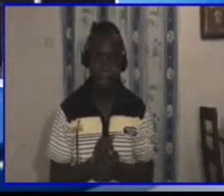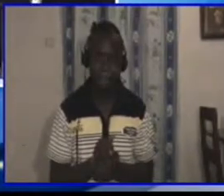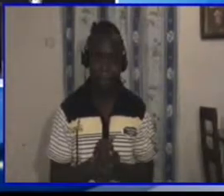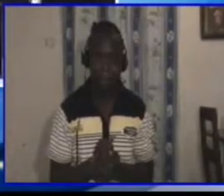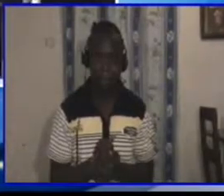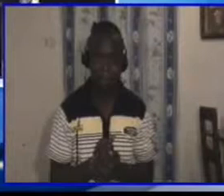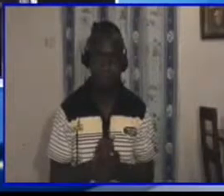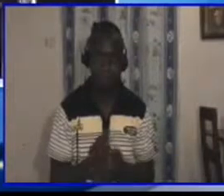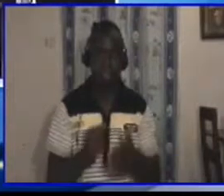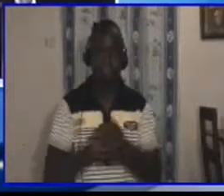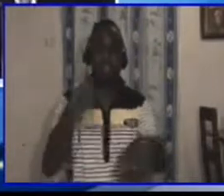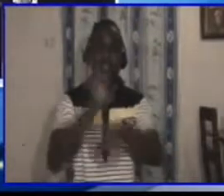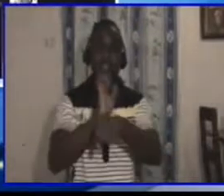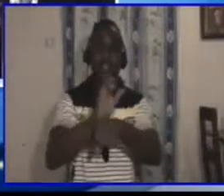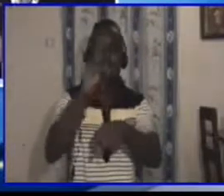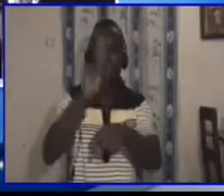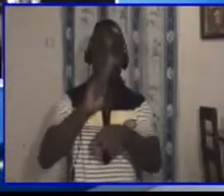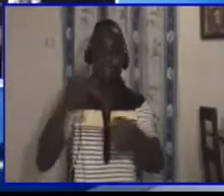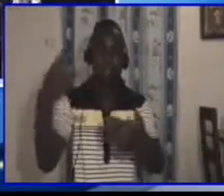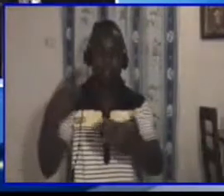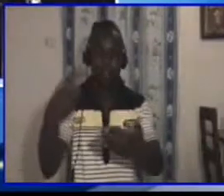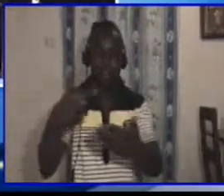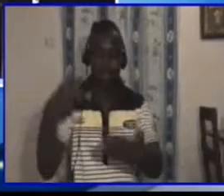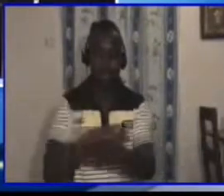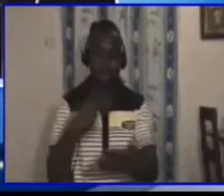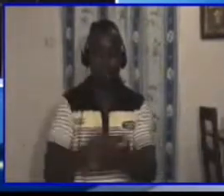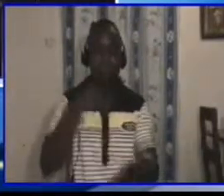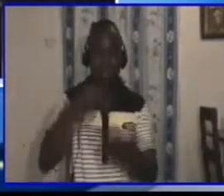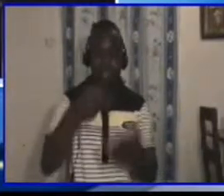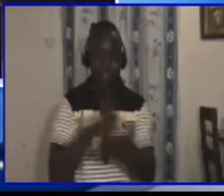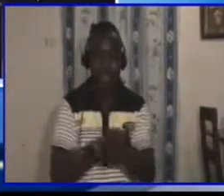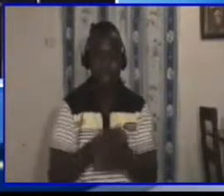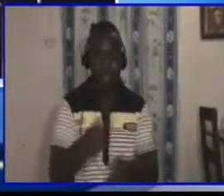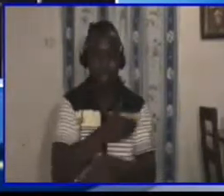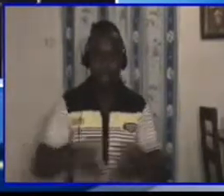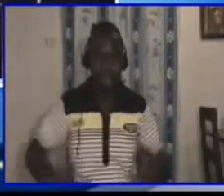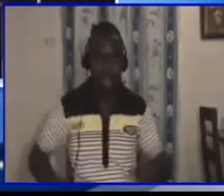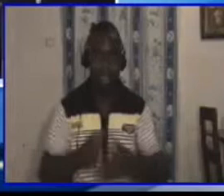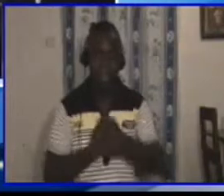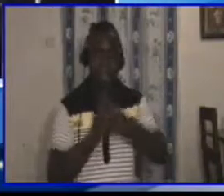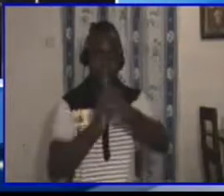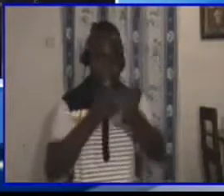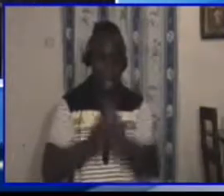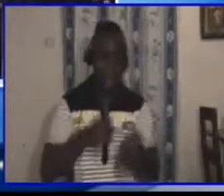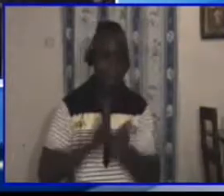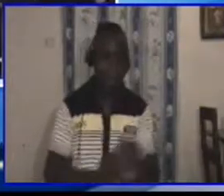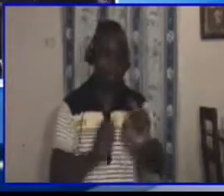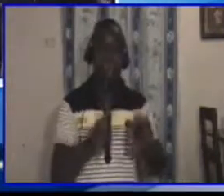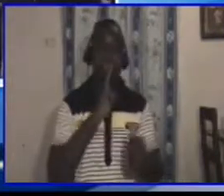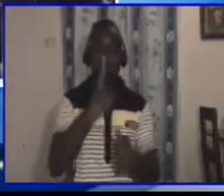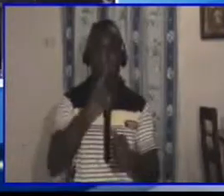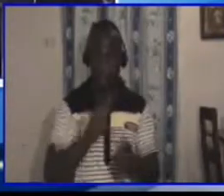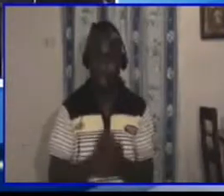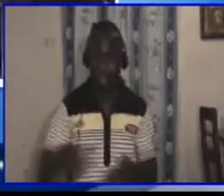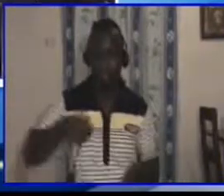lì e dei profeti noi dobbiamo ritornare al fondamento